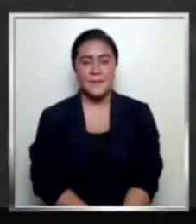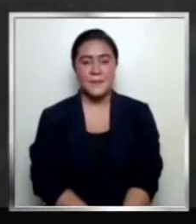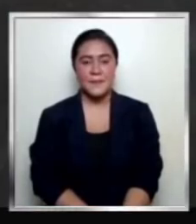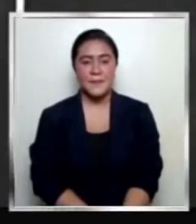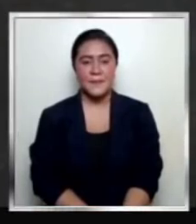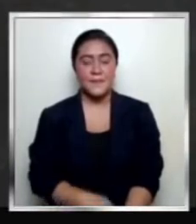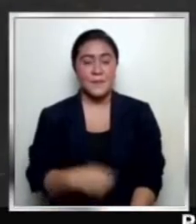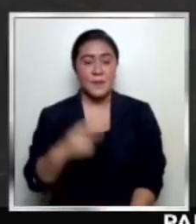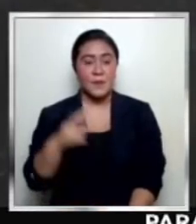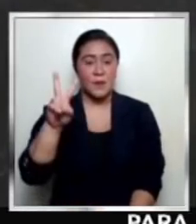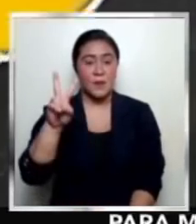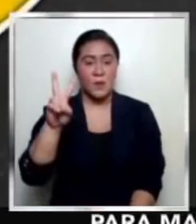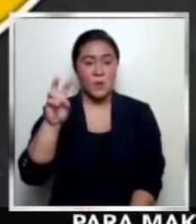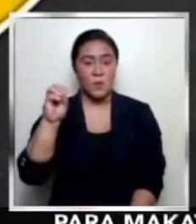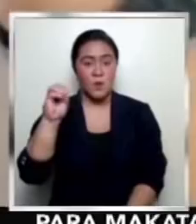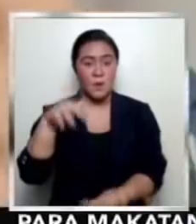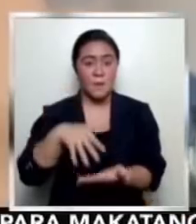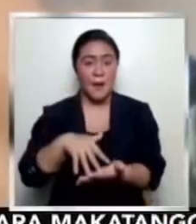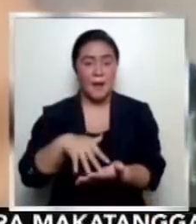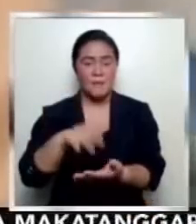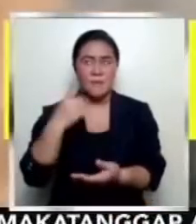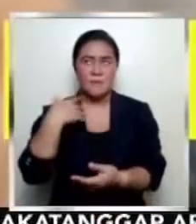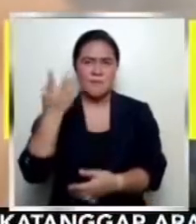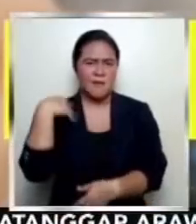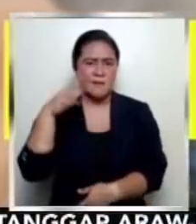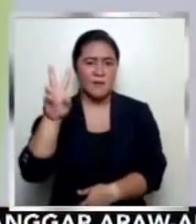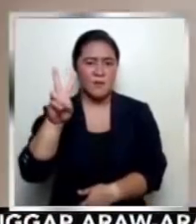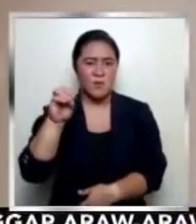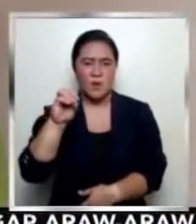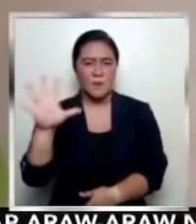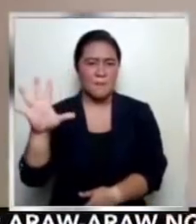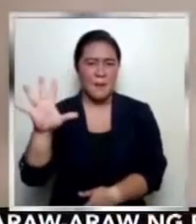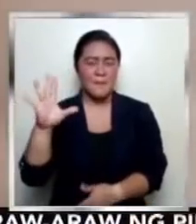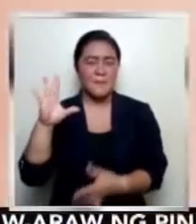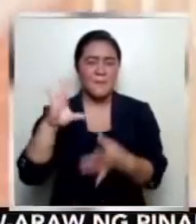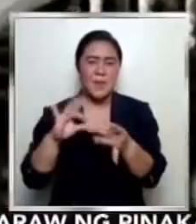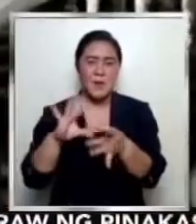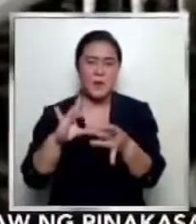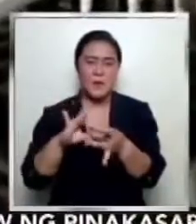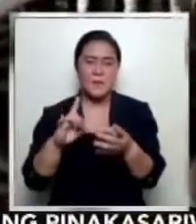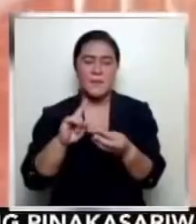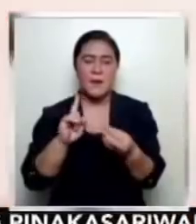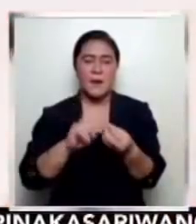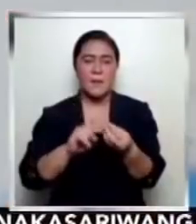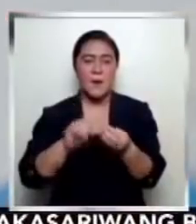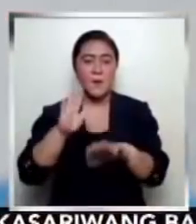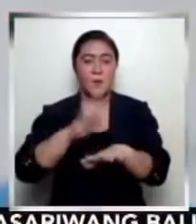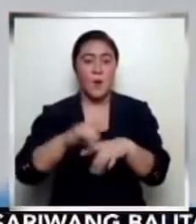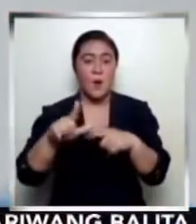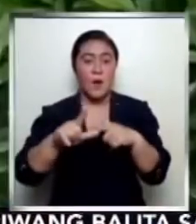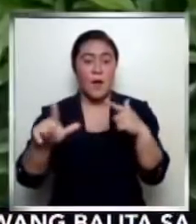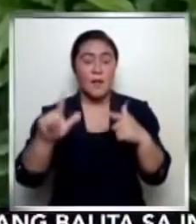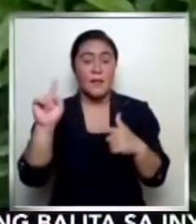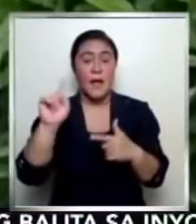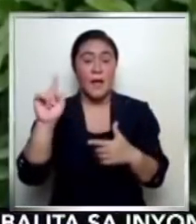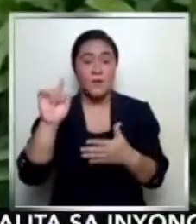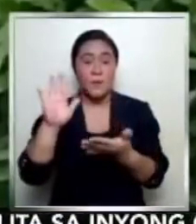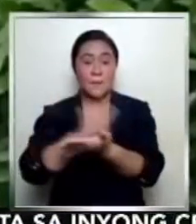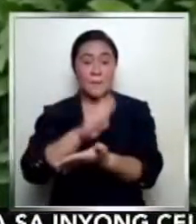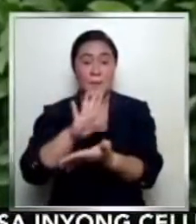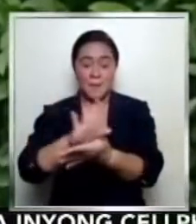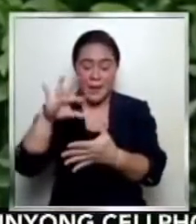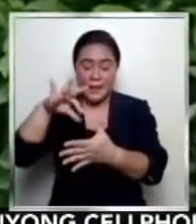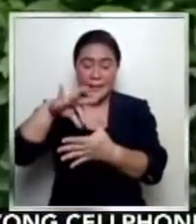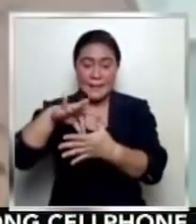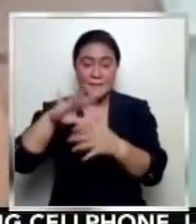2005 pa na uso pero hanggang ngayon, mainit na pinag-uusapan pa rin online ang paperclip challenge. Nasinubukan din ng